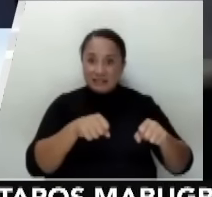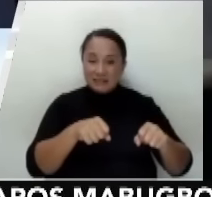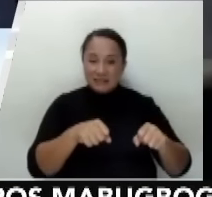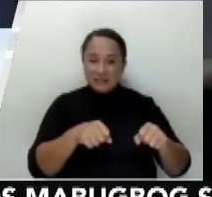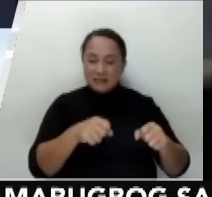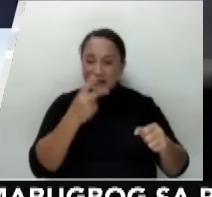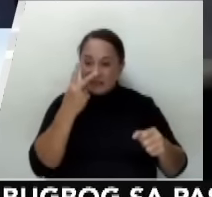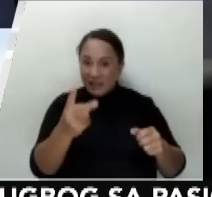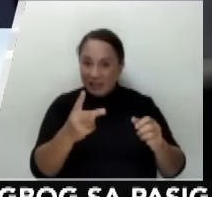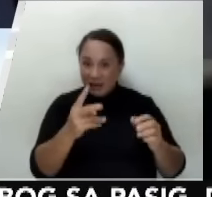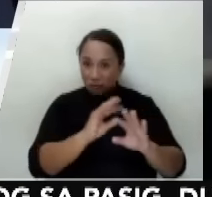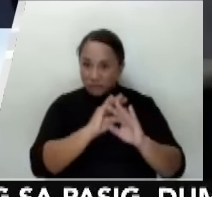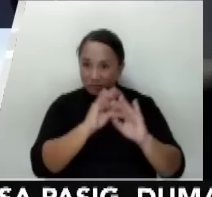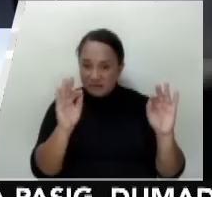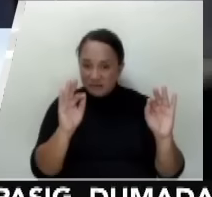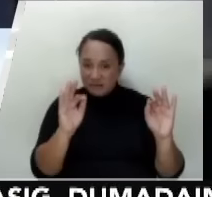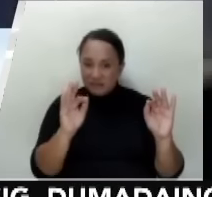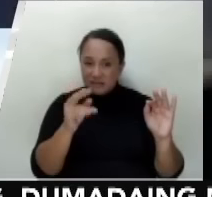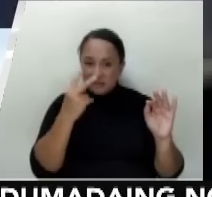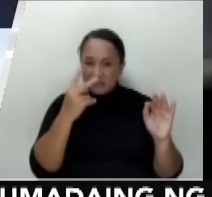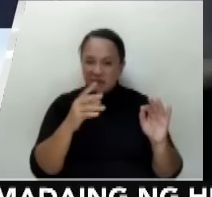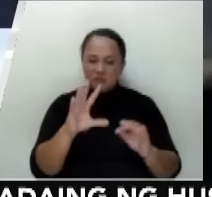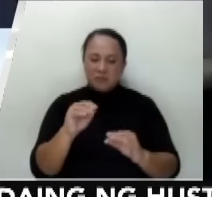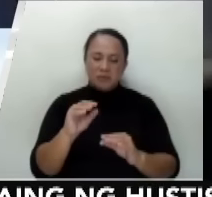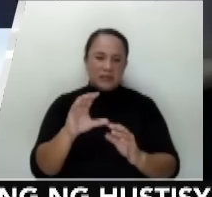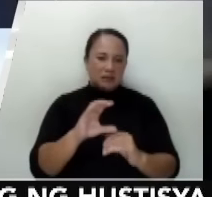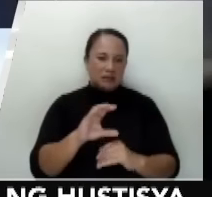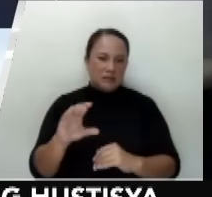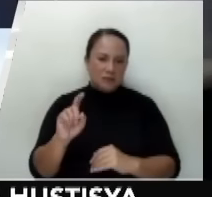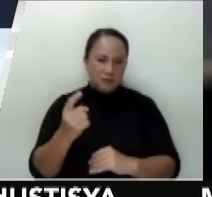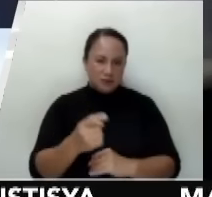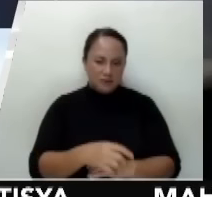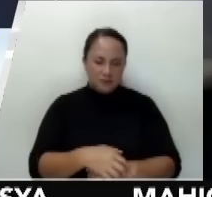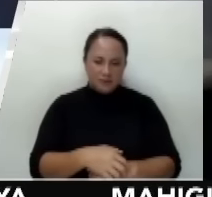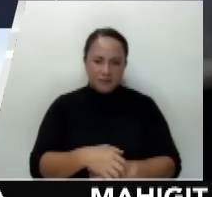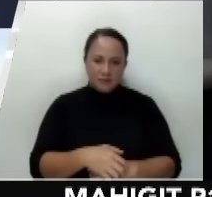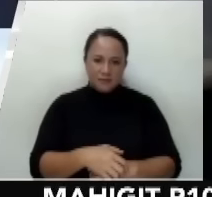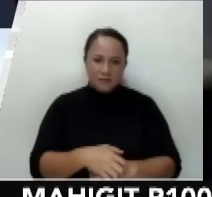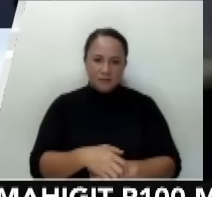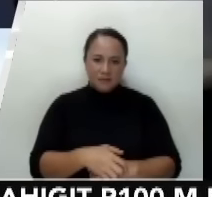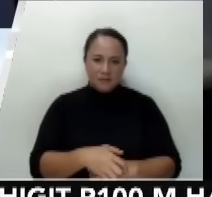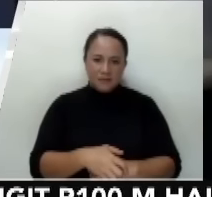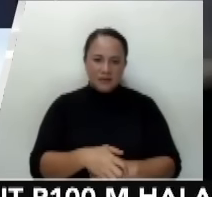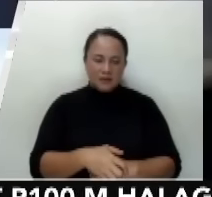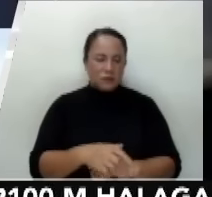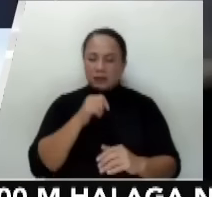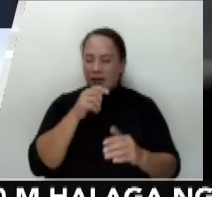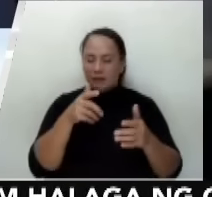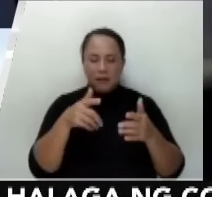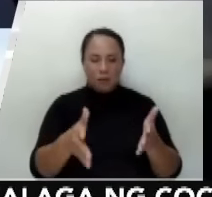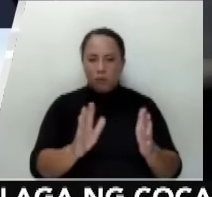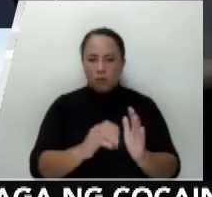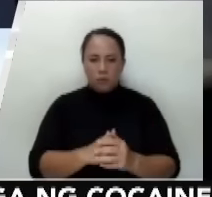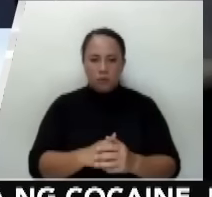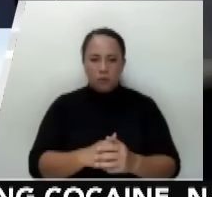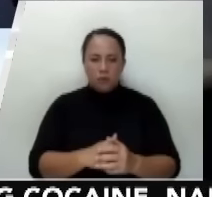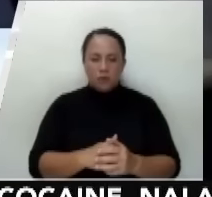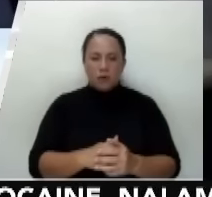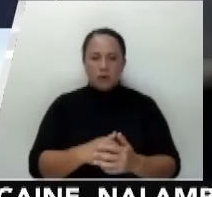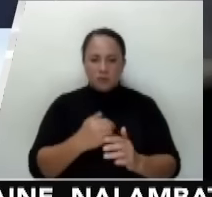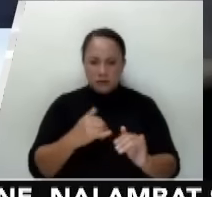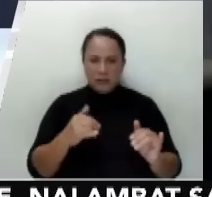na yun po ay rider 150cc lang. So, hindi po siya allowed. O either way, yung ginawa niya po, hindi